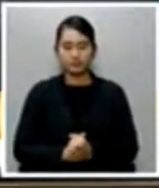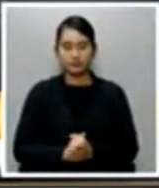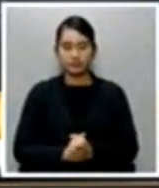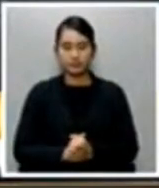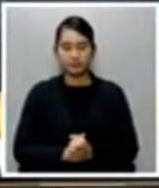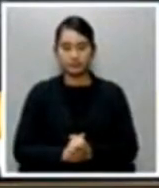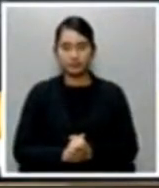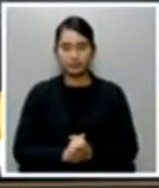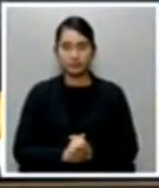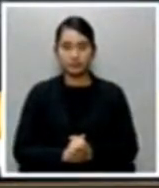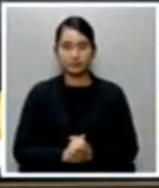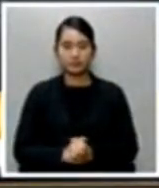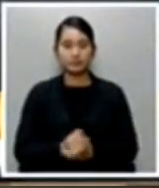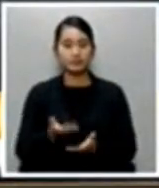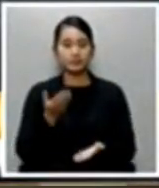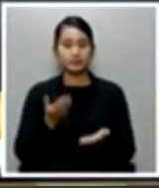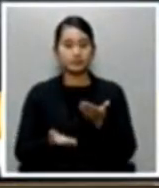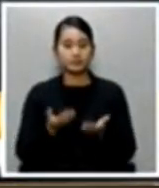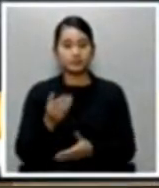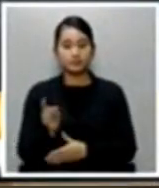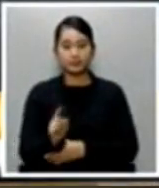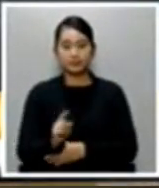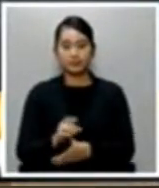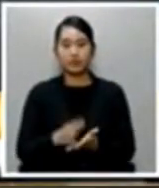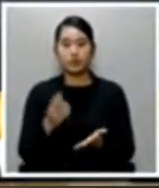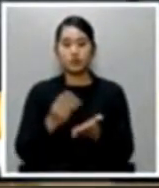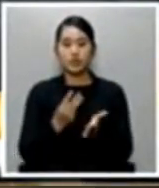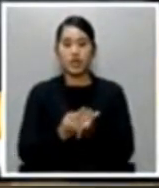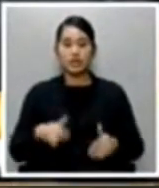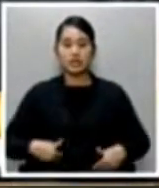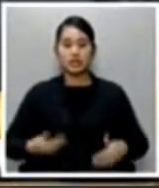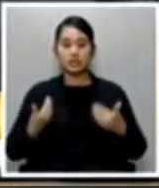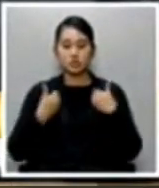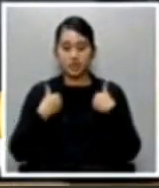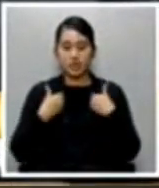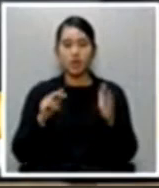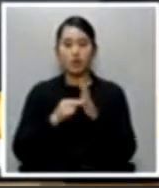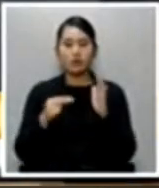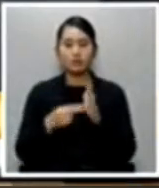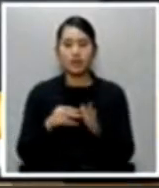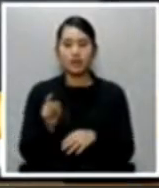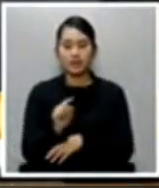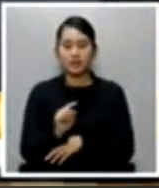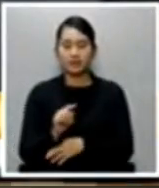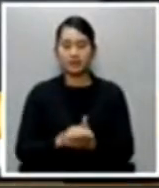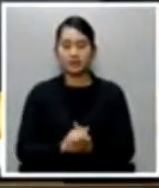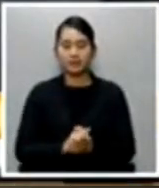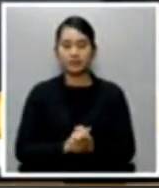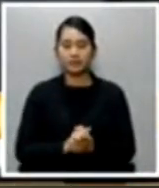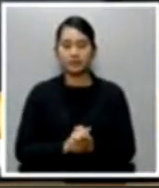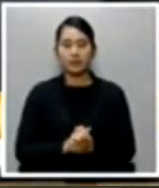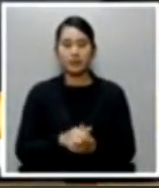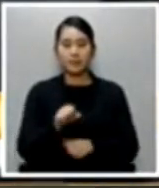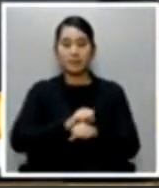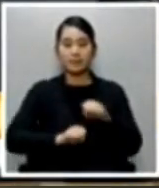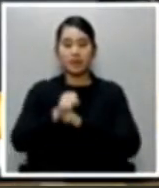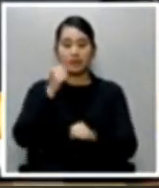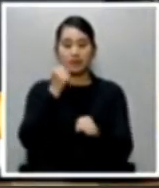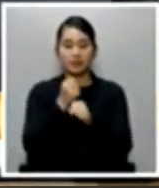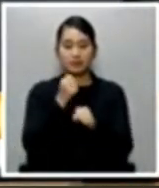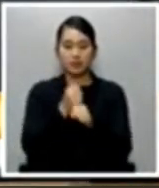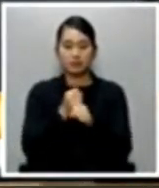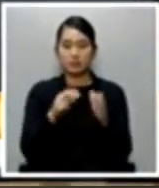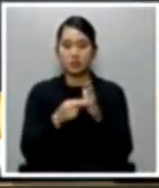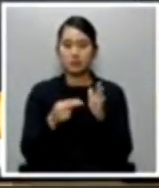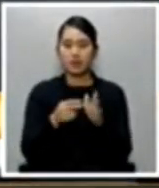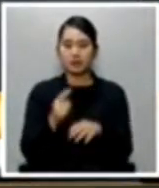ดขึ้นหรือในเรื่องของเจนเอ็ดที่ท่านพูดถึงว่าจะเปิดทางให้มีการปฏิบัติเนี่ยนะครับ